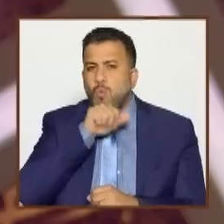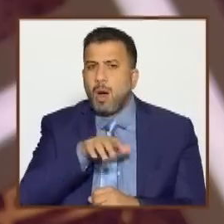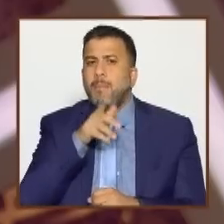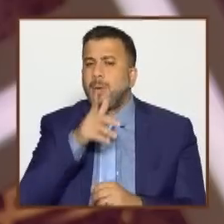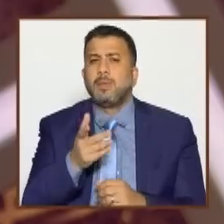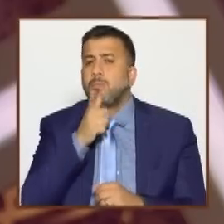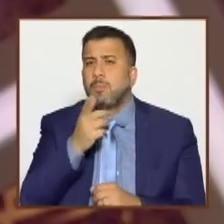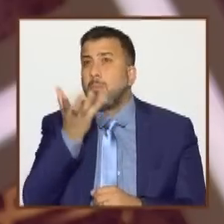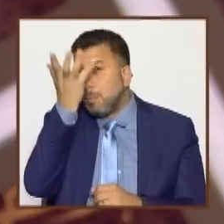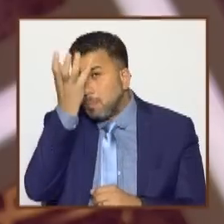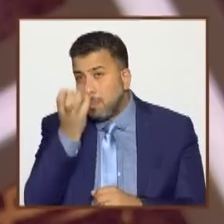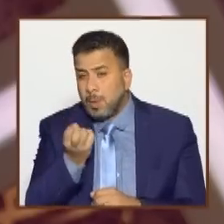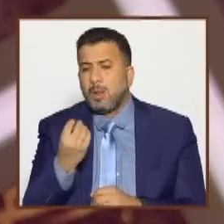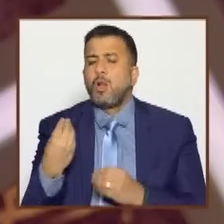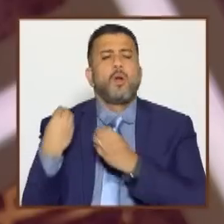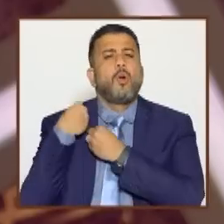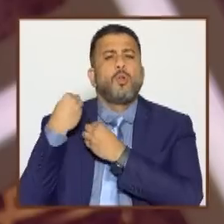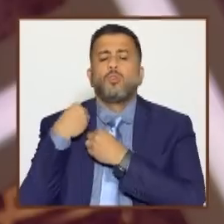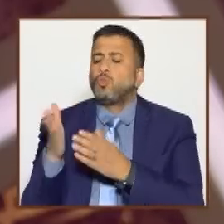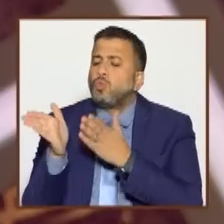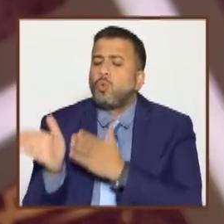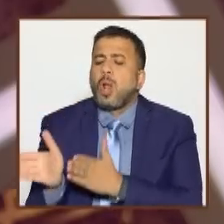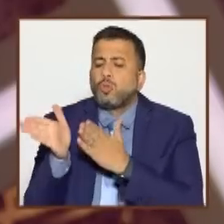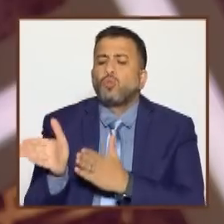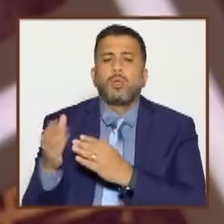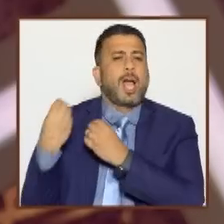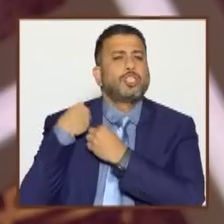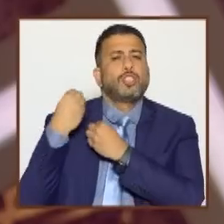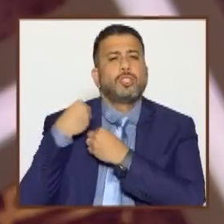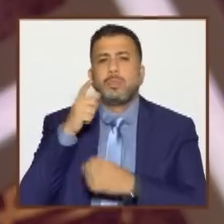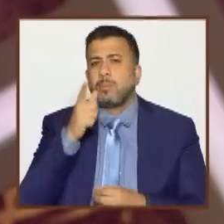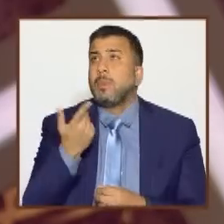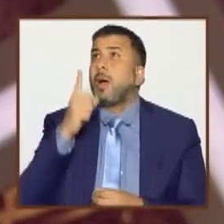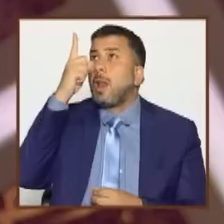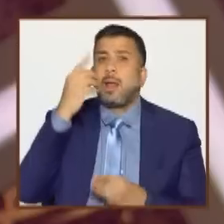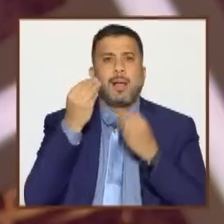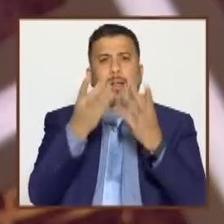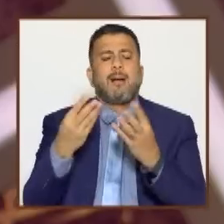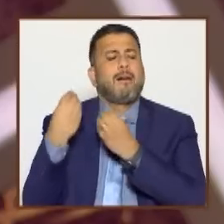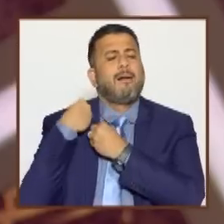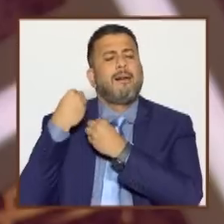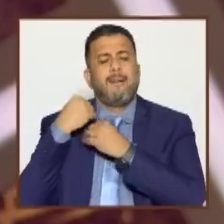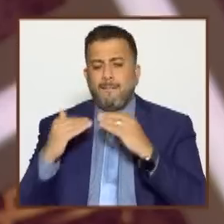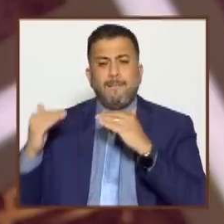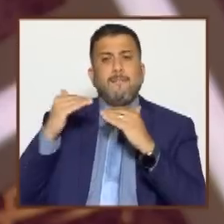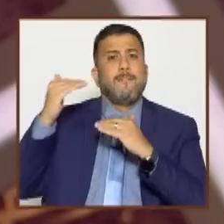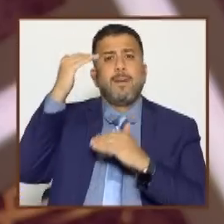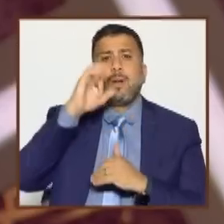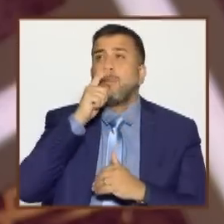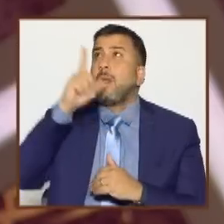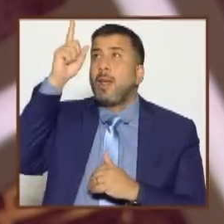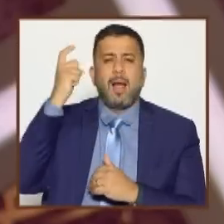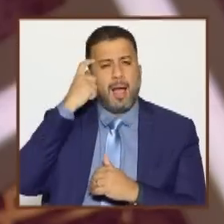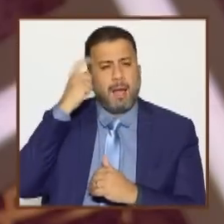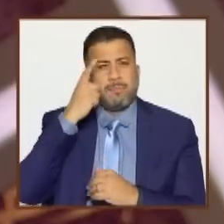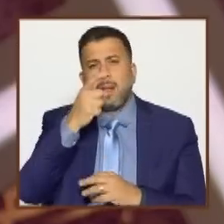ومن الليل فتهجد به نافلة لك عسى أن يبعثك ربك مقاما محمودا. يقول جل وعلا: إن ربك يعلم